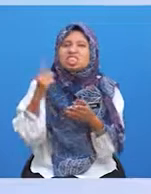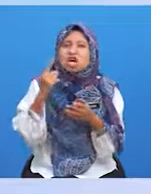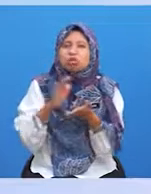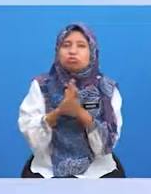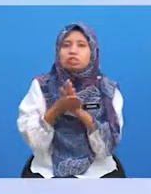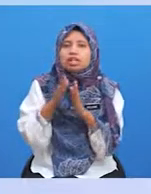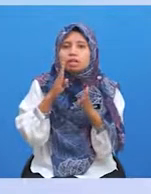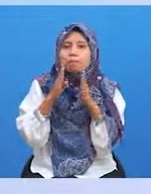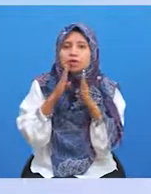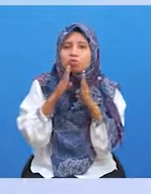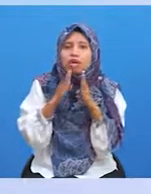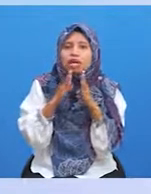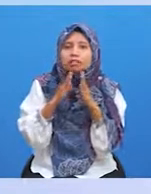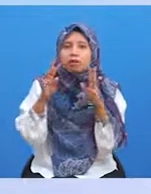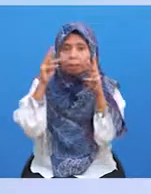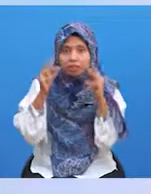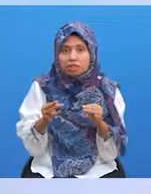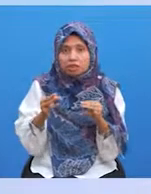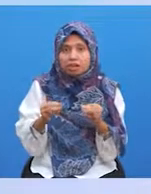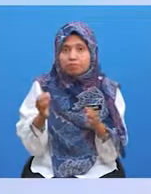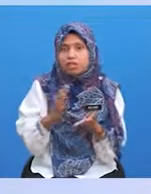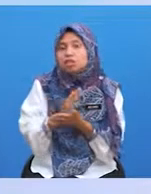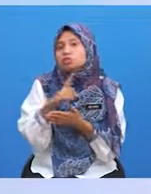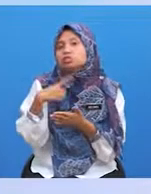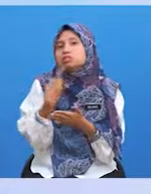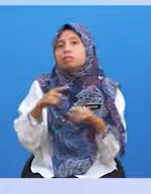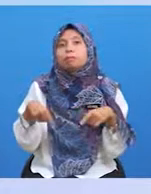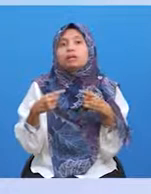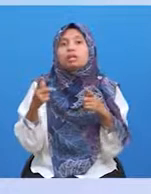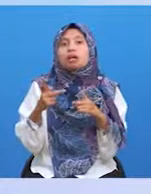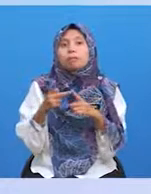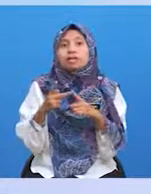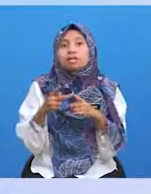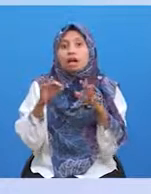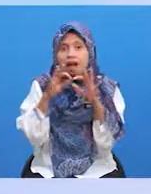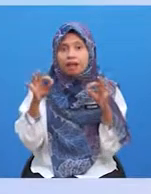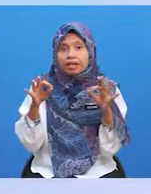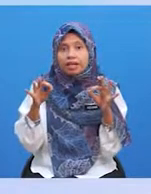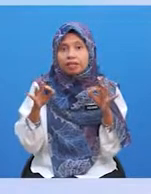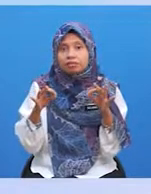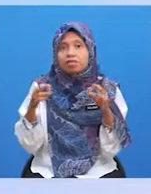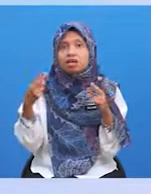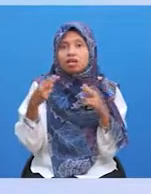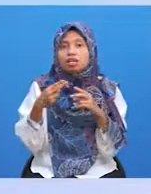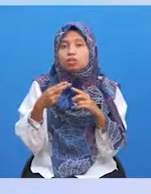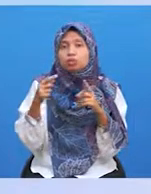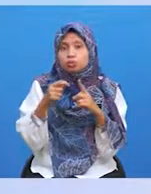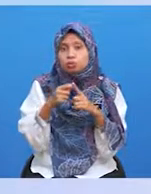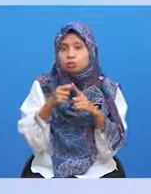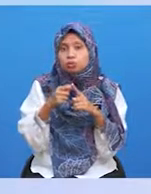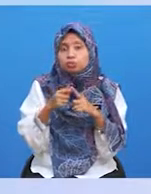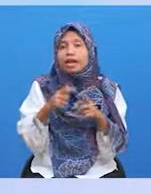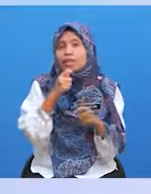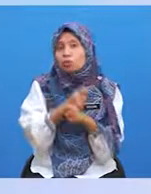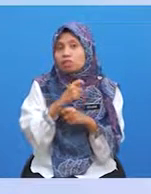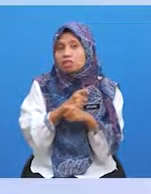mulut masyarakat? Seterusnya, kita pergi kepada ayat hala tuju soalan atau ayat